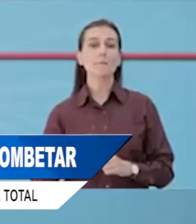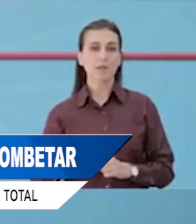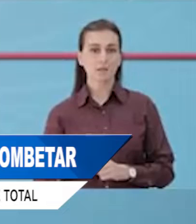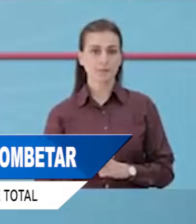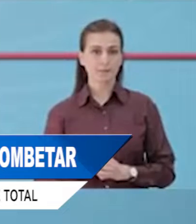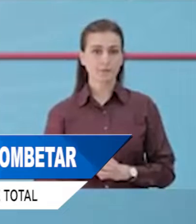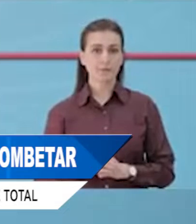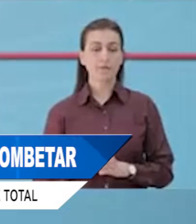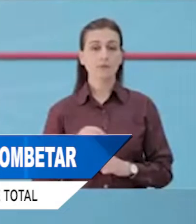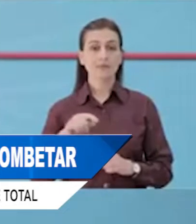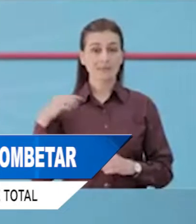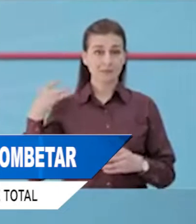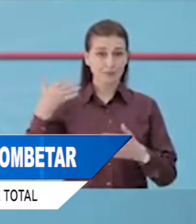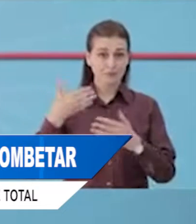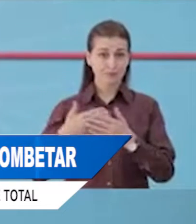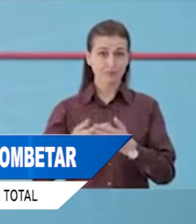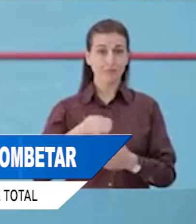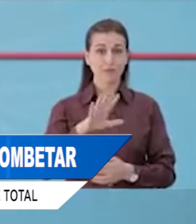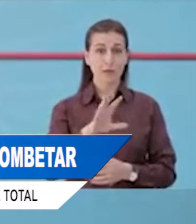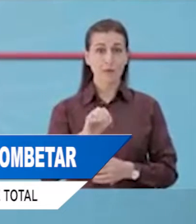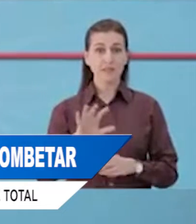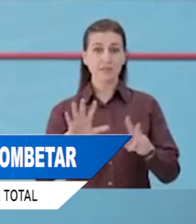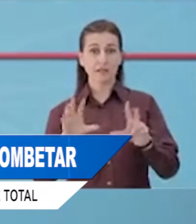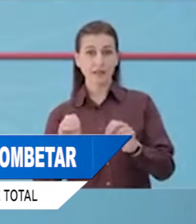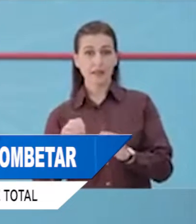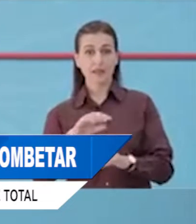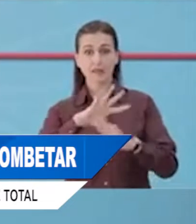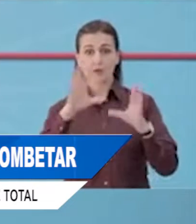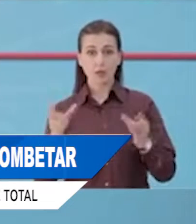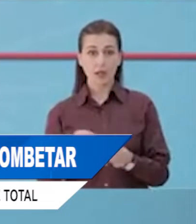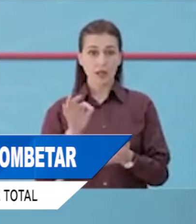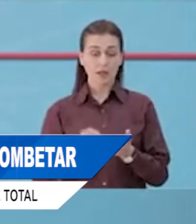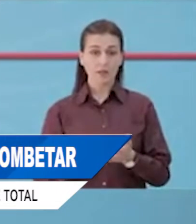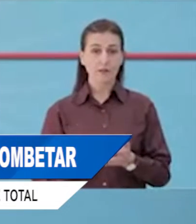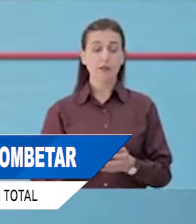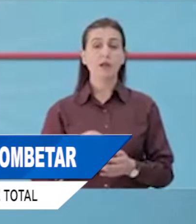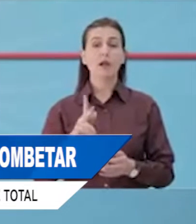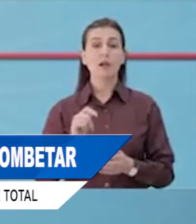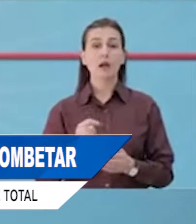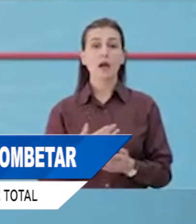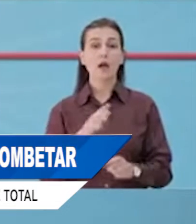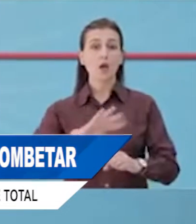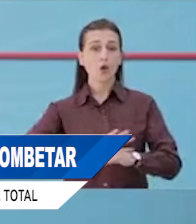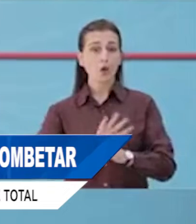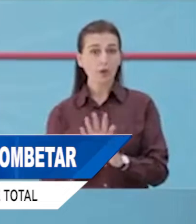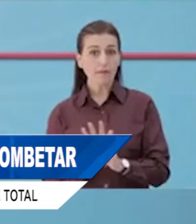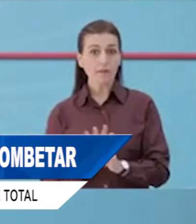këto momente janë testuar 5.080 raste të dyshuara dhe prej tyre janë konfirmuar